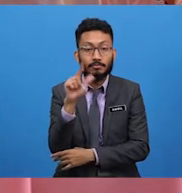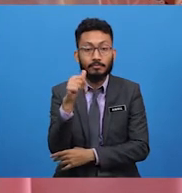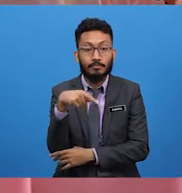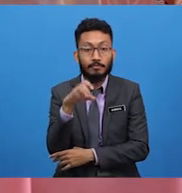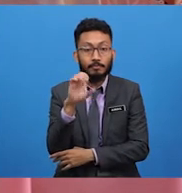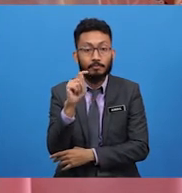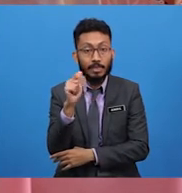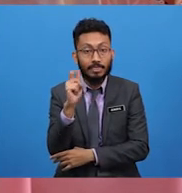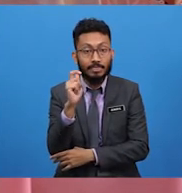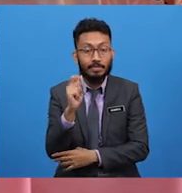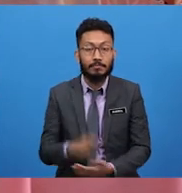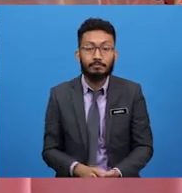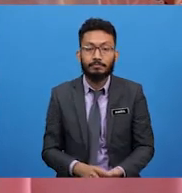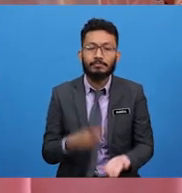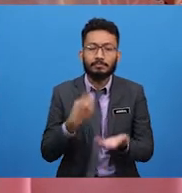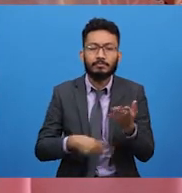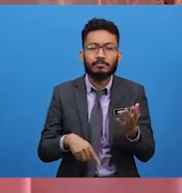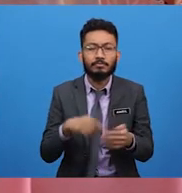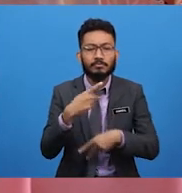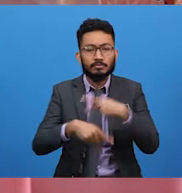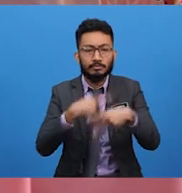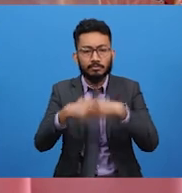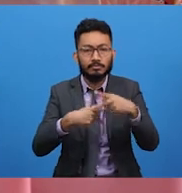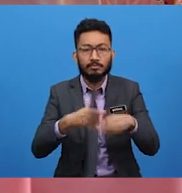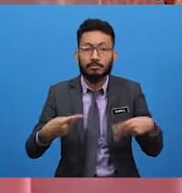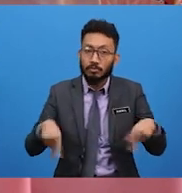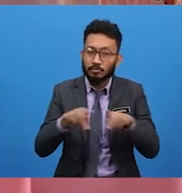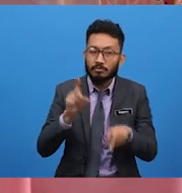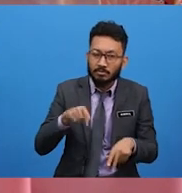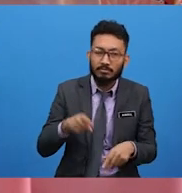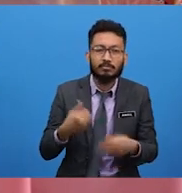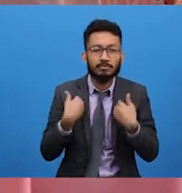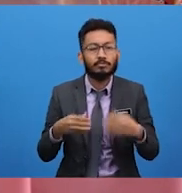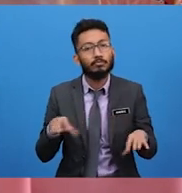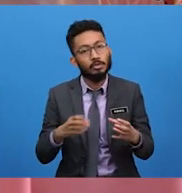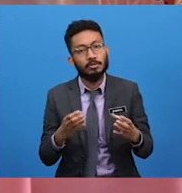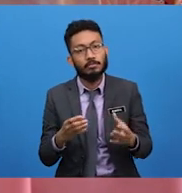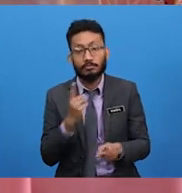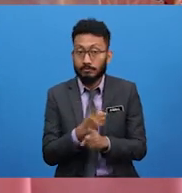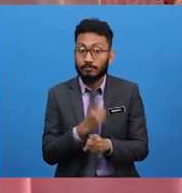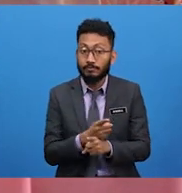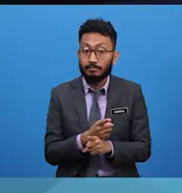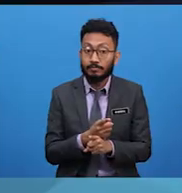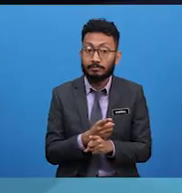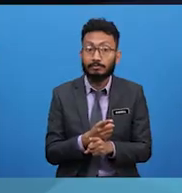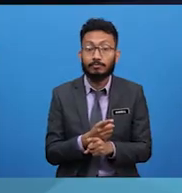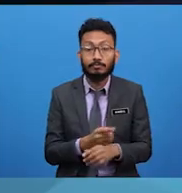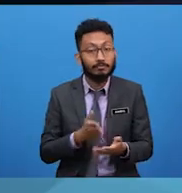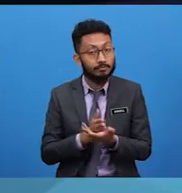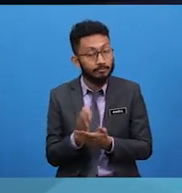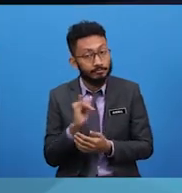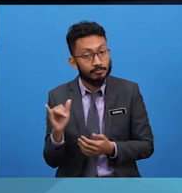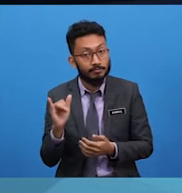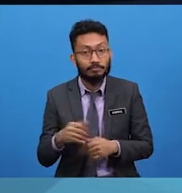Murid-murid, apakah proses yang perlu kita lakukan seterusnya? Ya betul, langkah seterusnya adalah